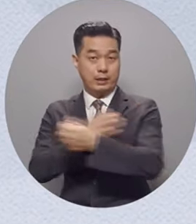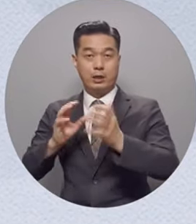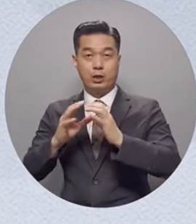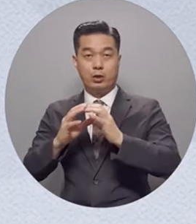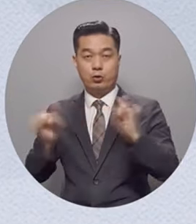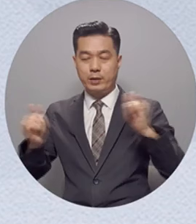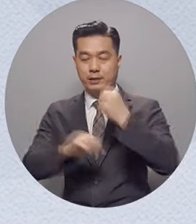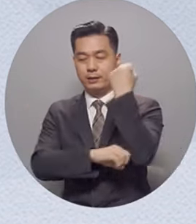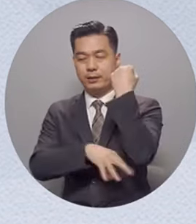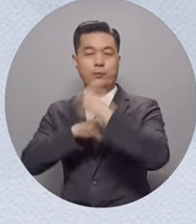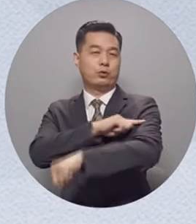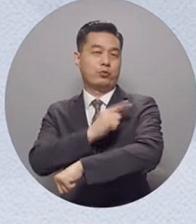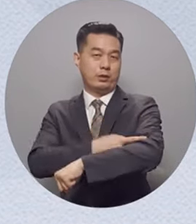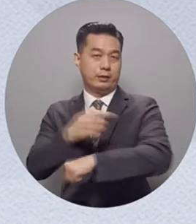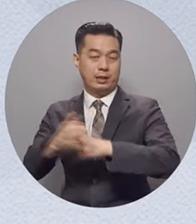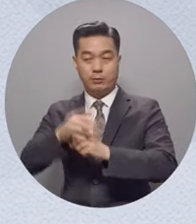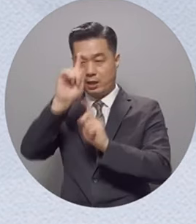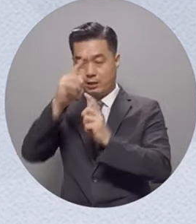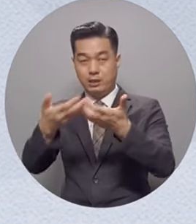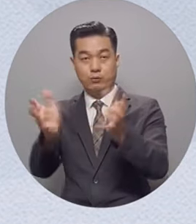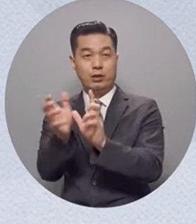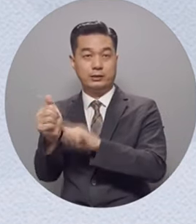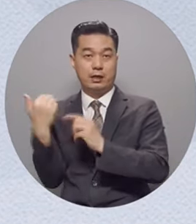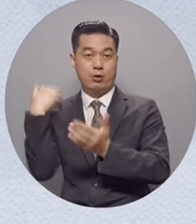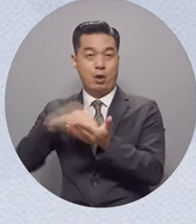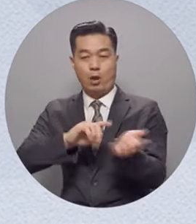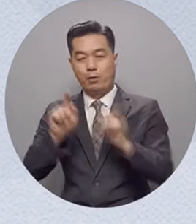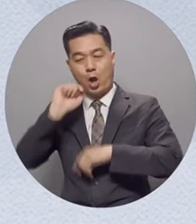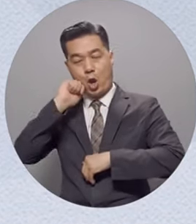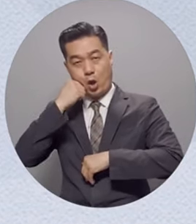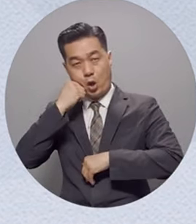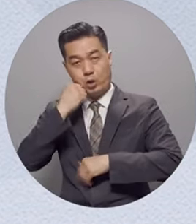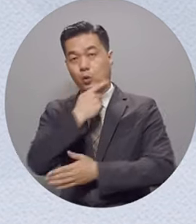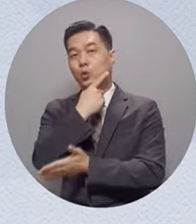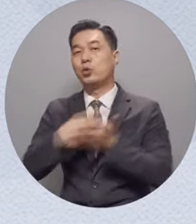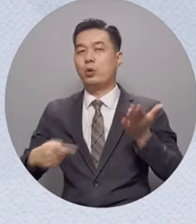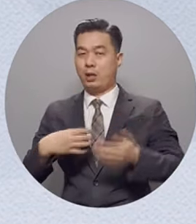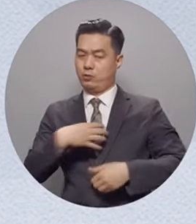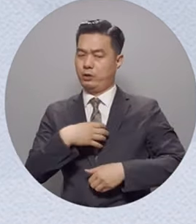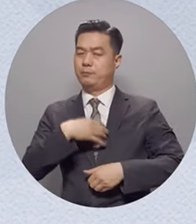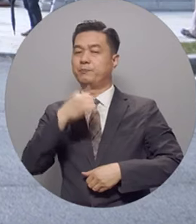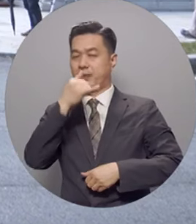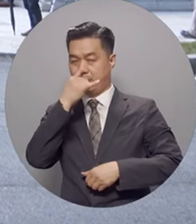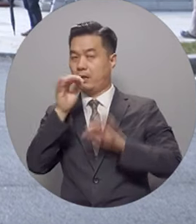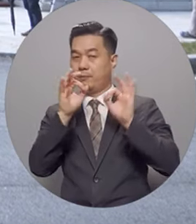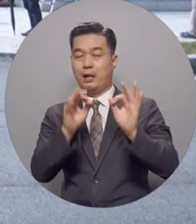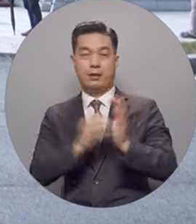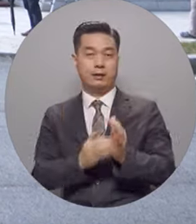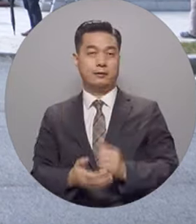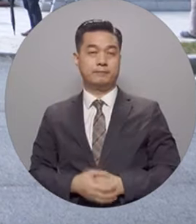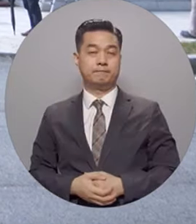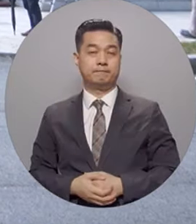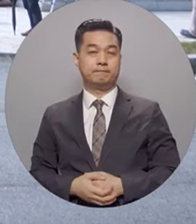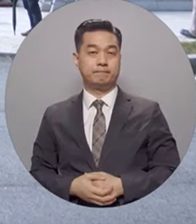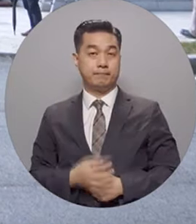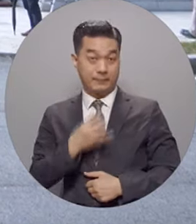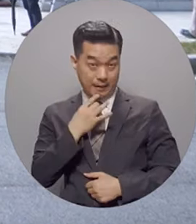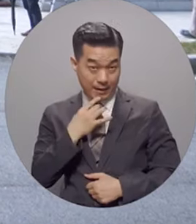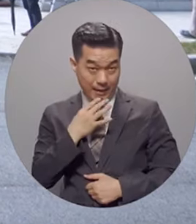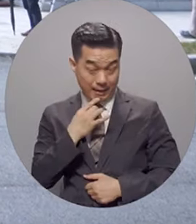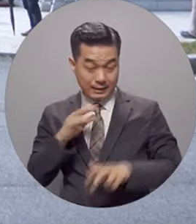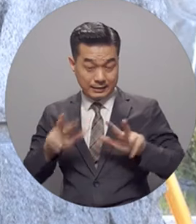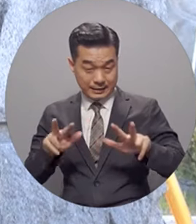기본이라면이 위원장이 회복하기 어려운 중대한 손해를 입을 위험이 있다고 판단했습니다 다만이 상태로